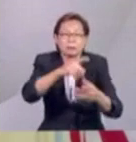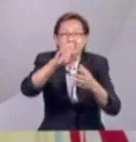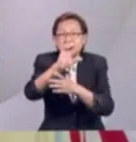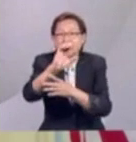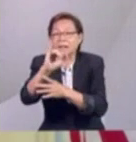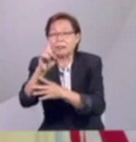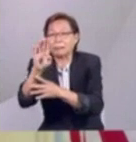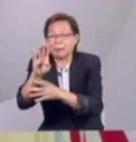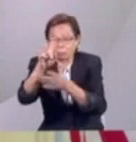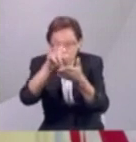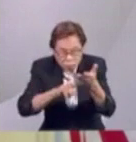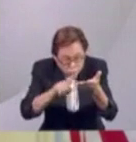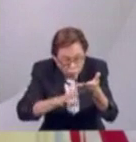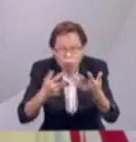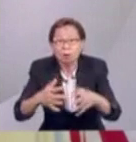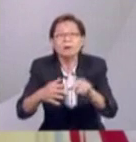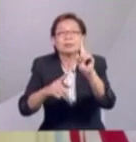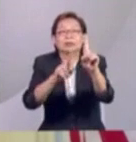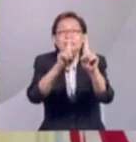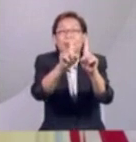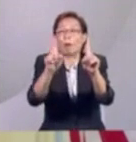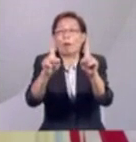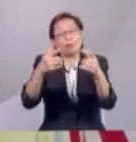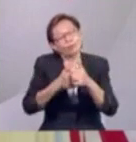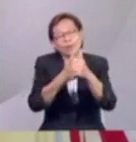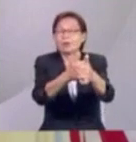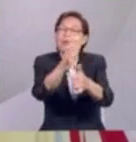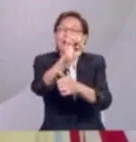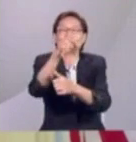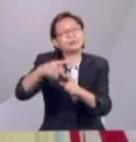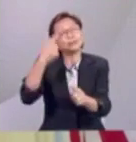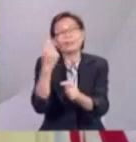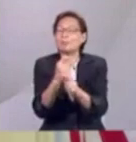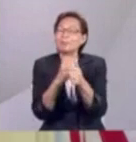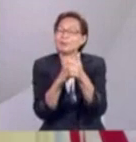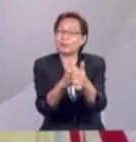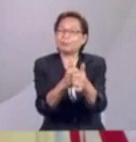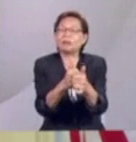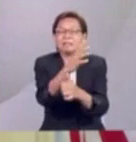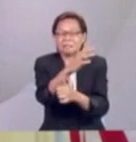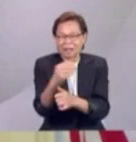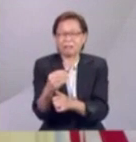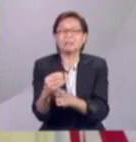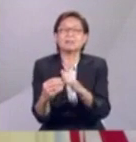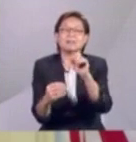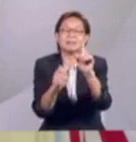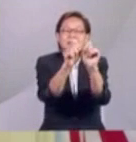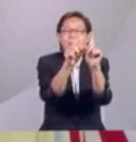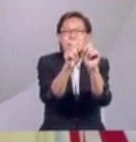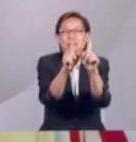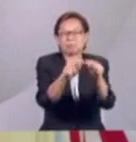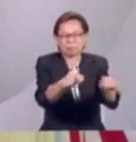mendapati 111 tapak binaan telah patuh SOP yang ditetapkan, manakala 11